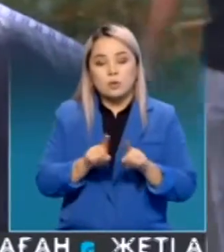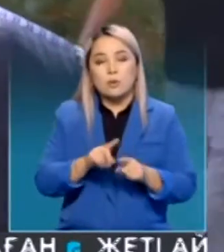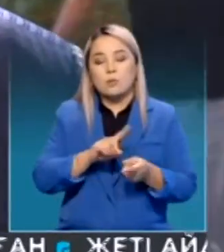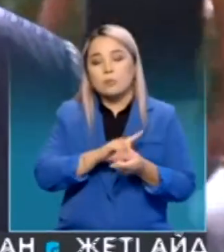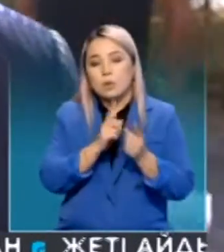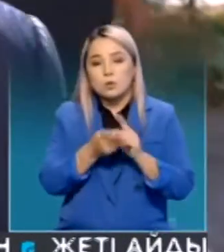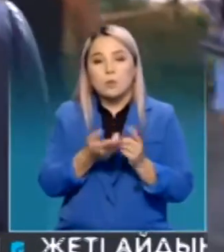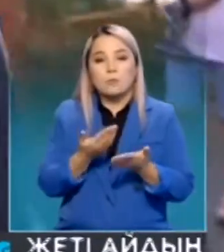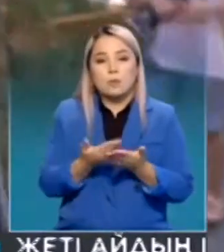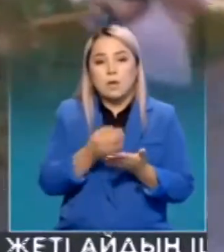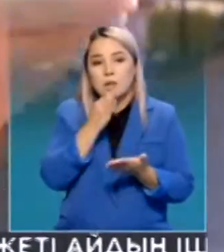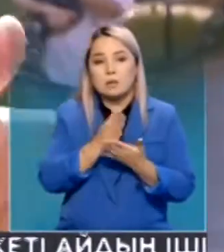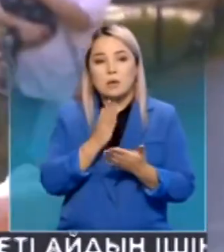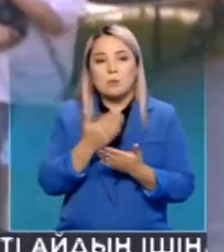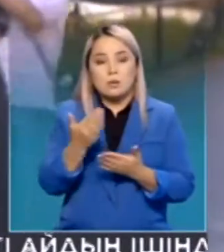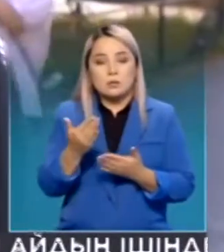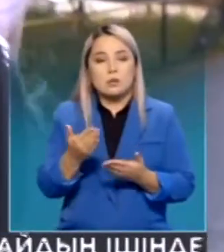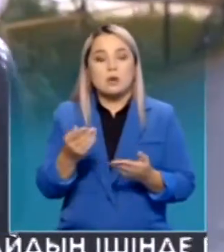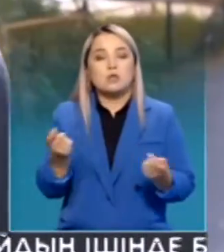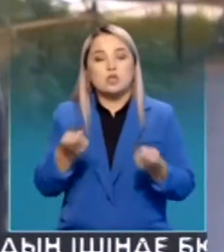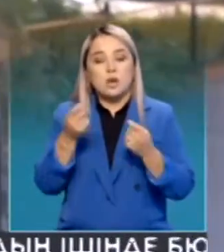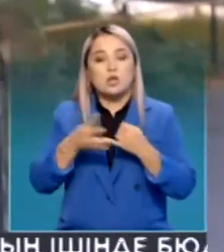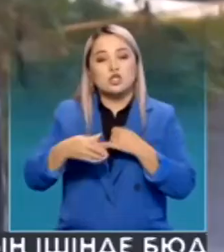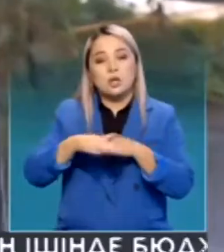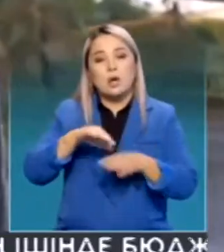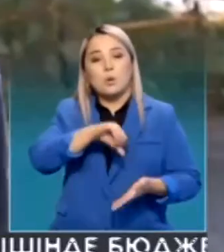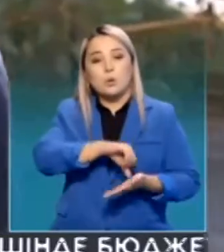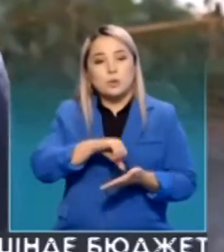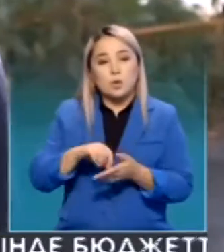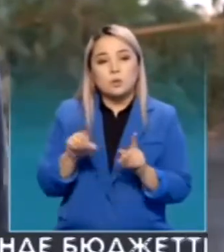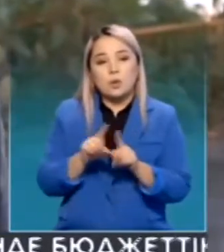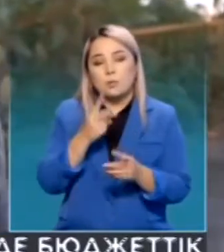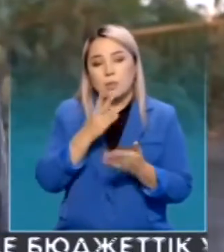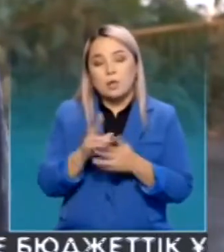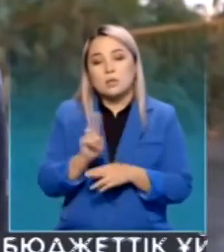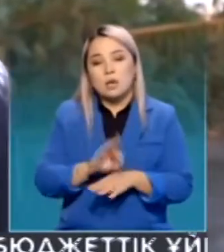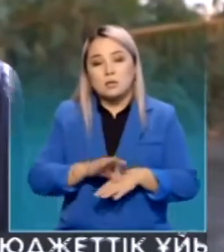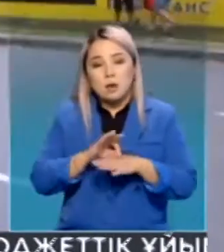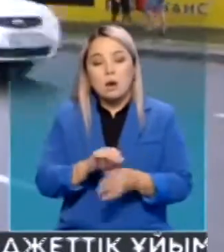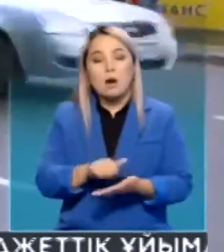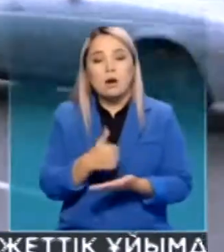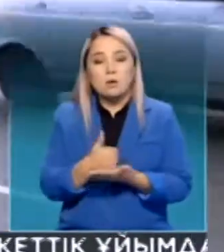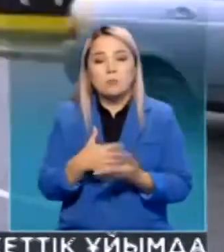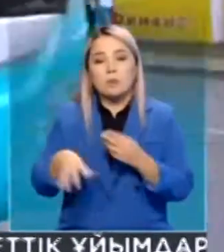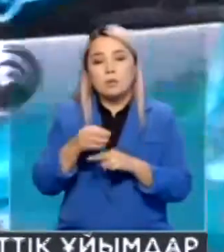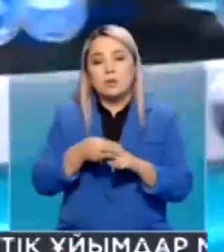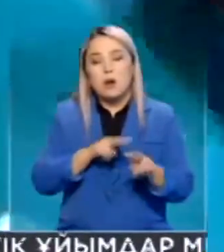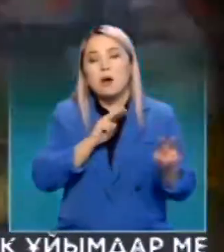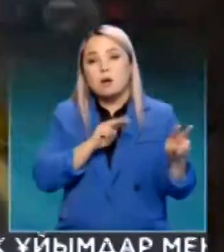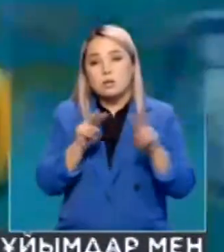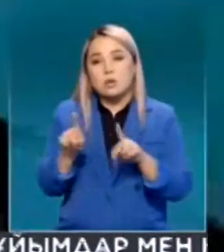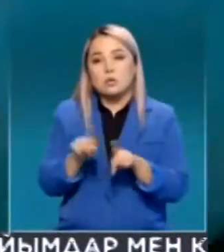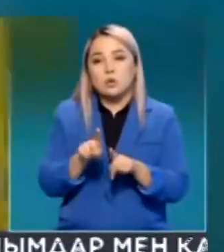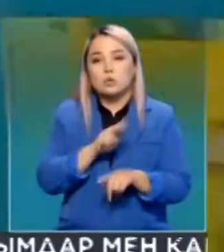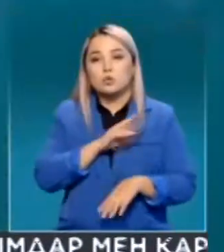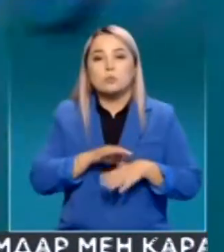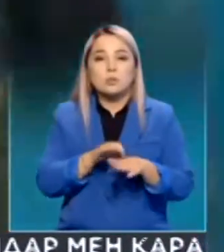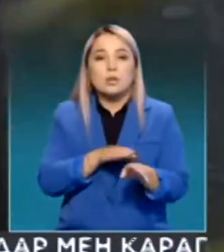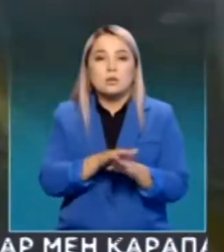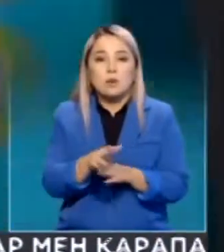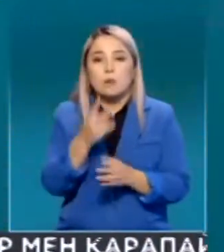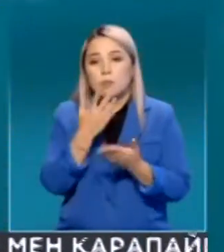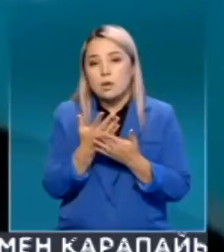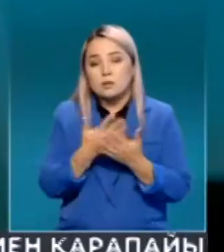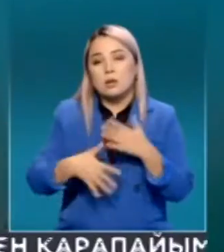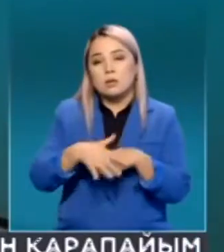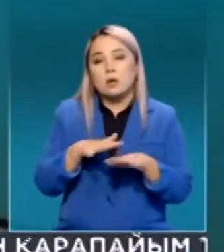мысалы. Өттім жайылым аз ана. Сонды ұстап әкімдер қадағаласа, ие халыққа жер беру керек,